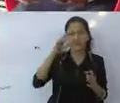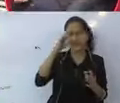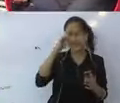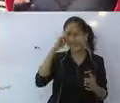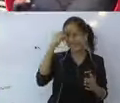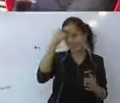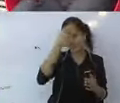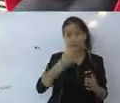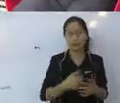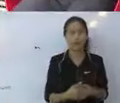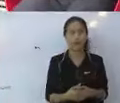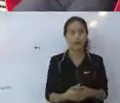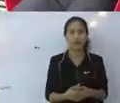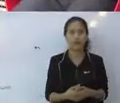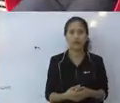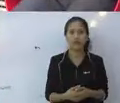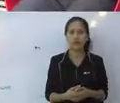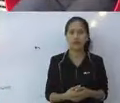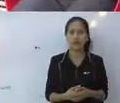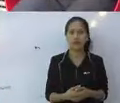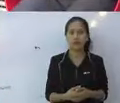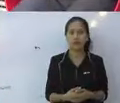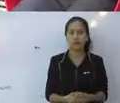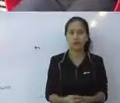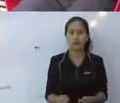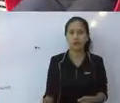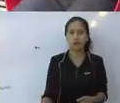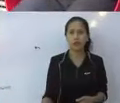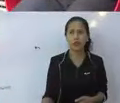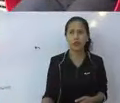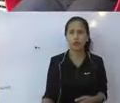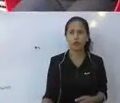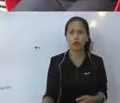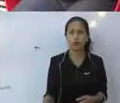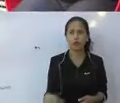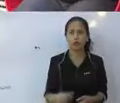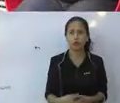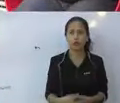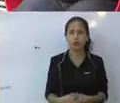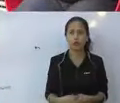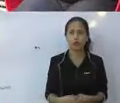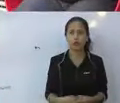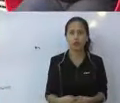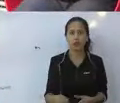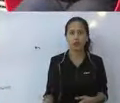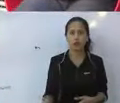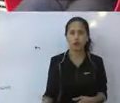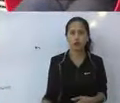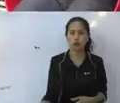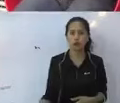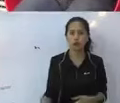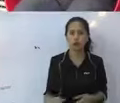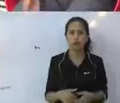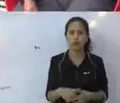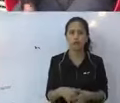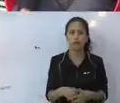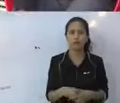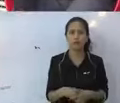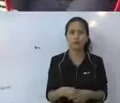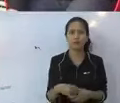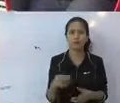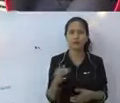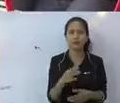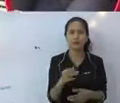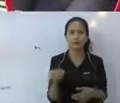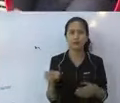or 2 years ago, a year ago, na-discuss ko na rin. Pero i-refresh muli tayo kasi I'm sure marami pa ritong mga